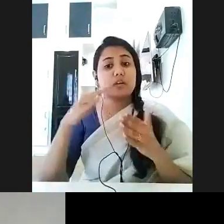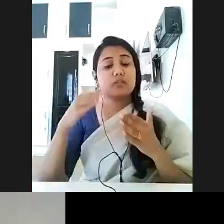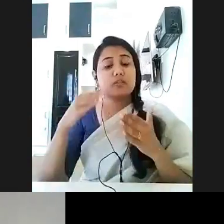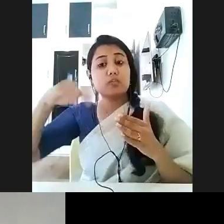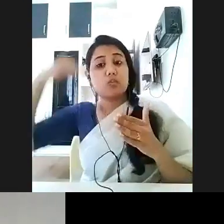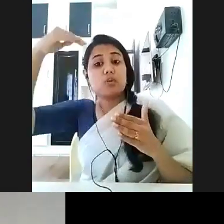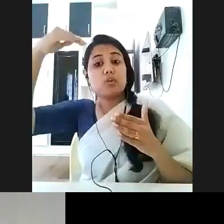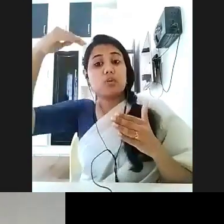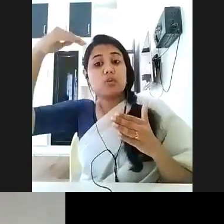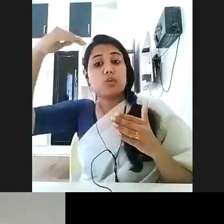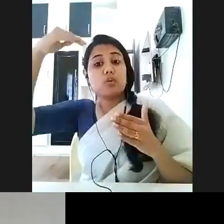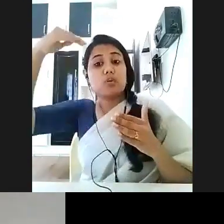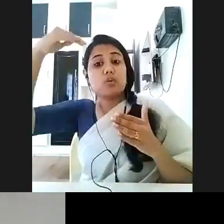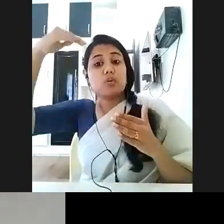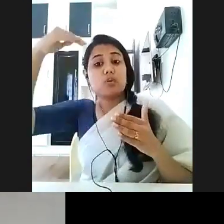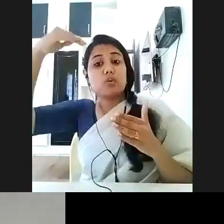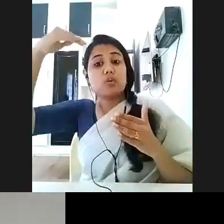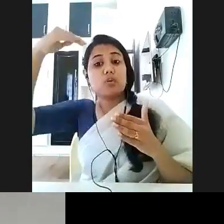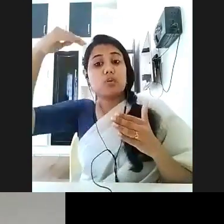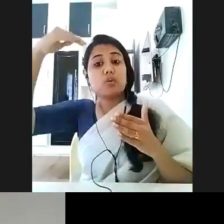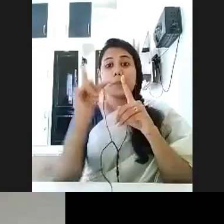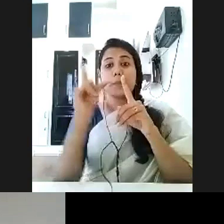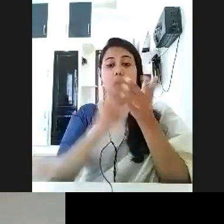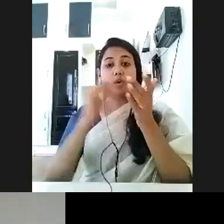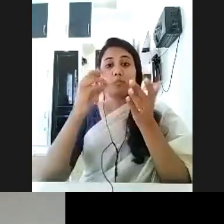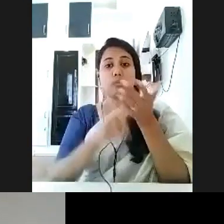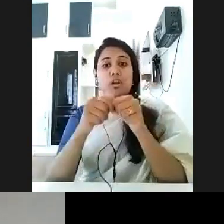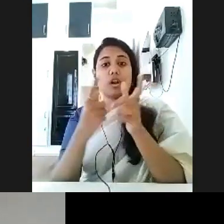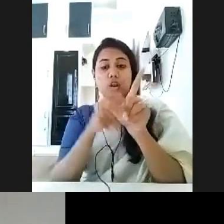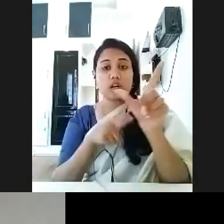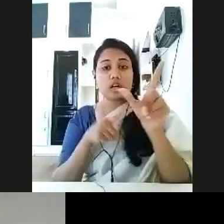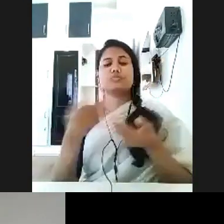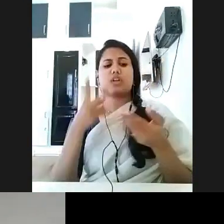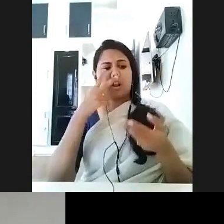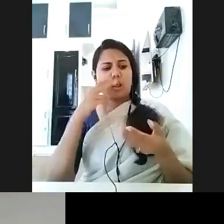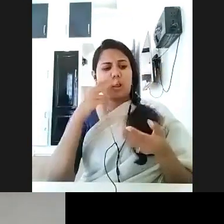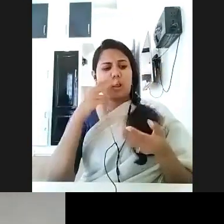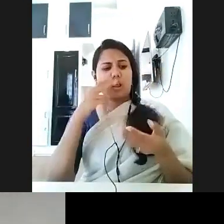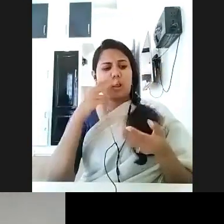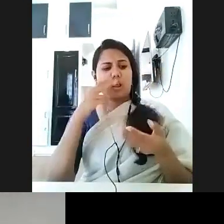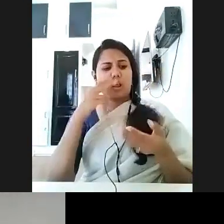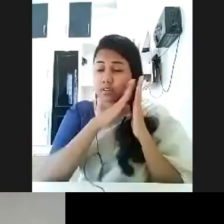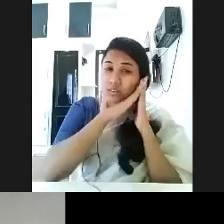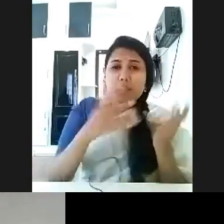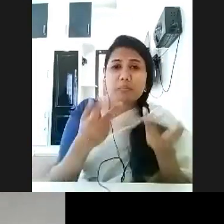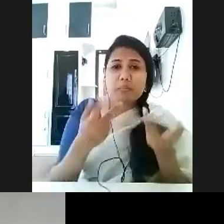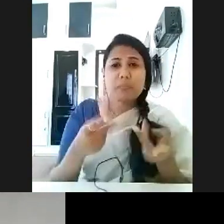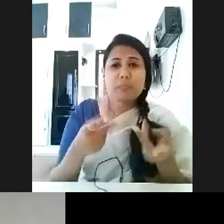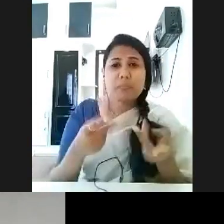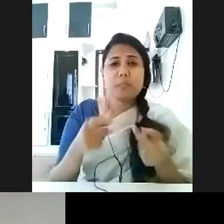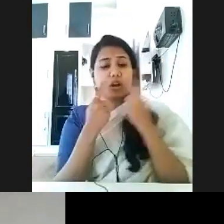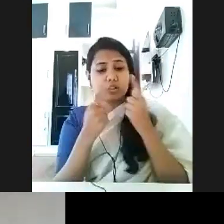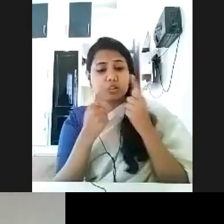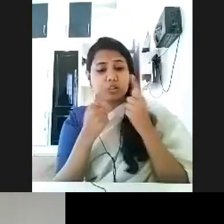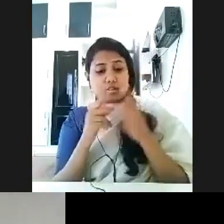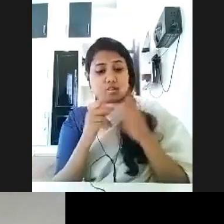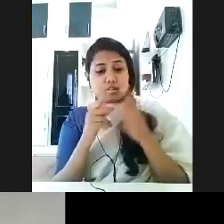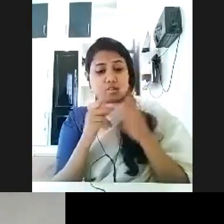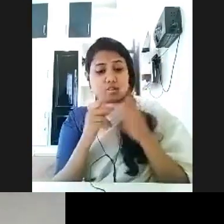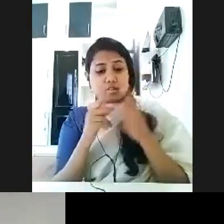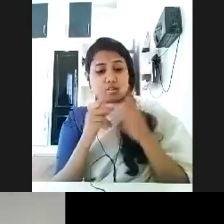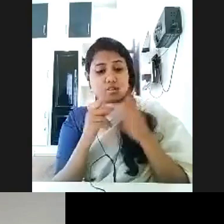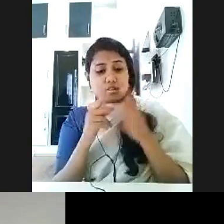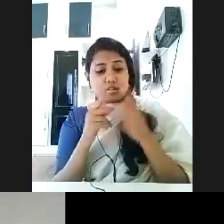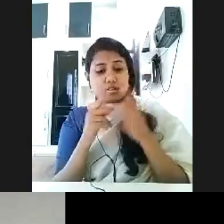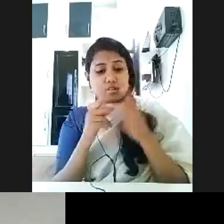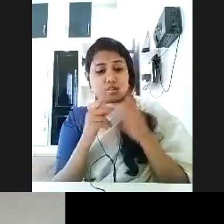ടെസ്റ്റ് വേണ്ടി വരും. അറ്റ്ലീസ്റ്റ് 6 മാസം കൂടുമ്പോൾ സ്ലീപ്പ് സ്റ്റഡി കൊല്ലത്തിനൊരിക്കൽ വേണ്ടി വരും. ഹൈപ്പോ വെന്റിലേഷൻ, അതായത് ഉറക്കത്തിൽ കൂർക്കം വലി,